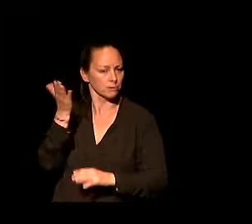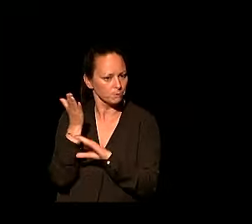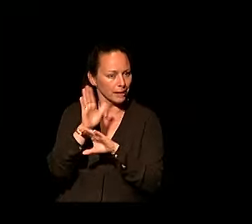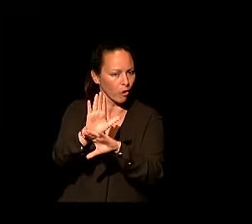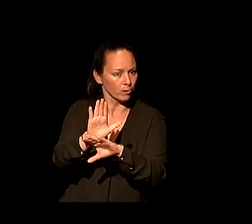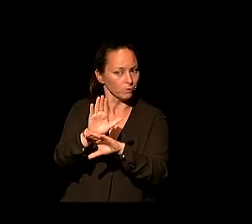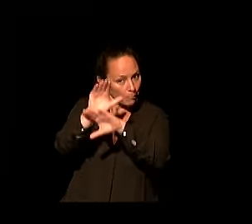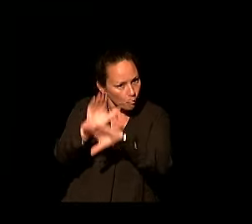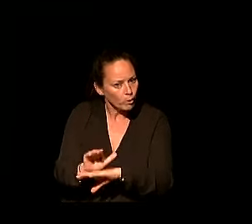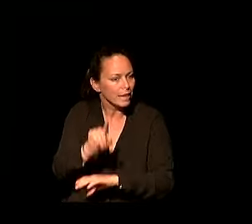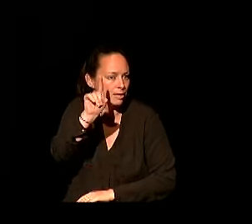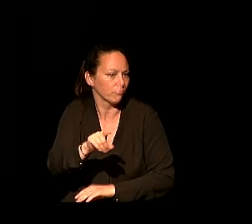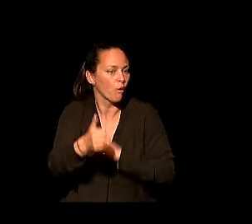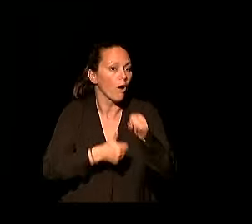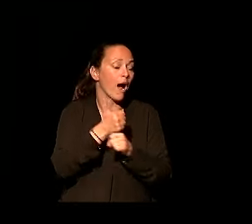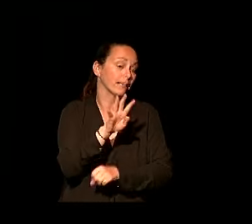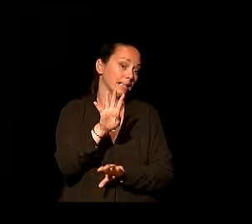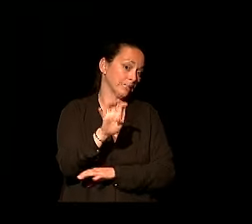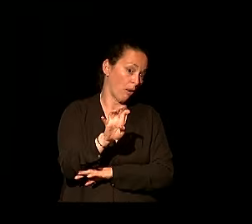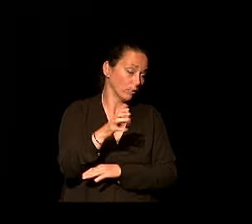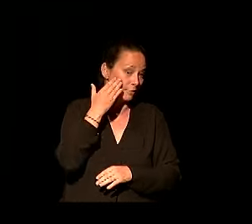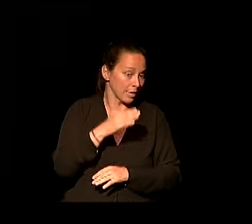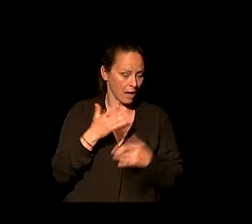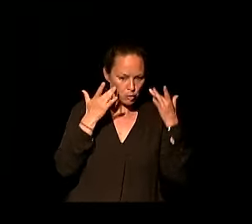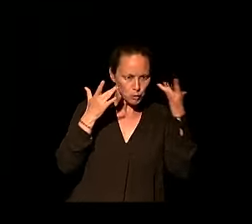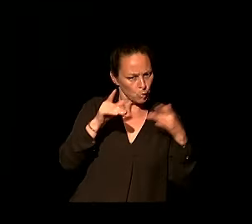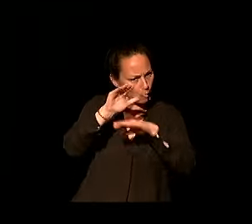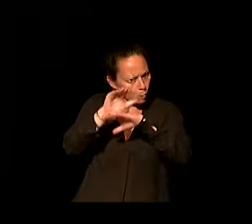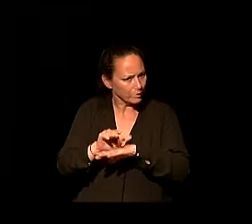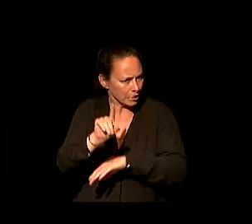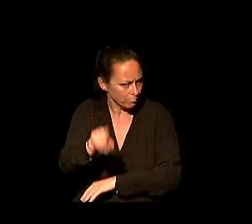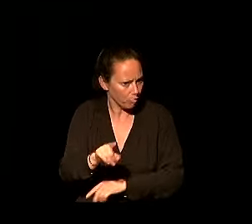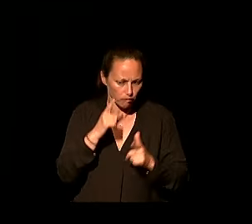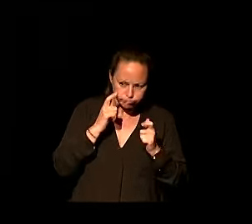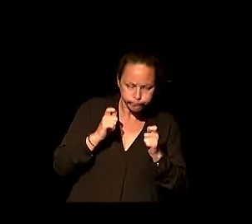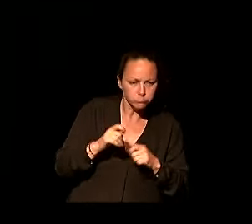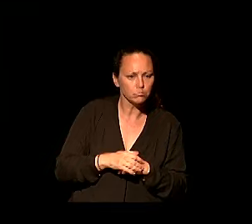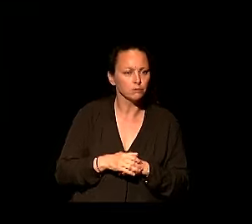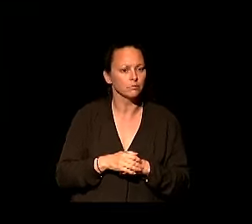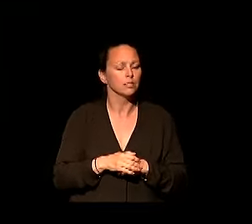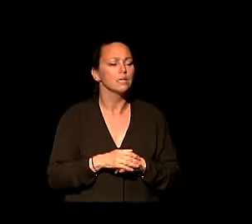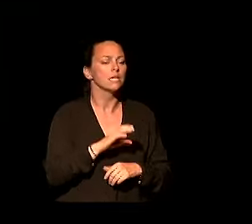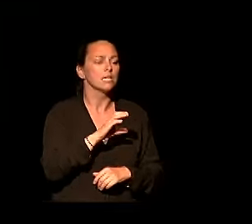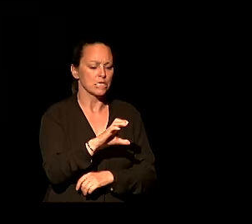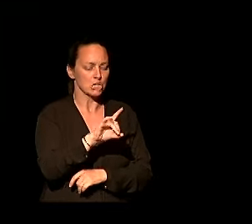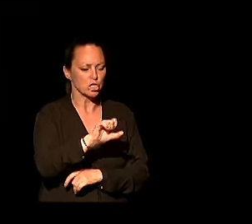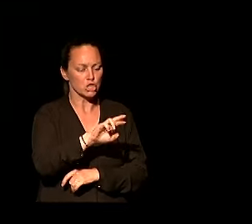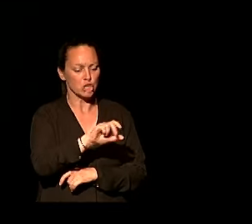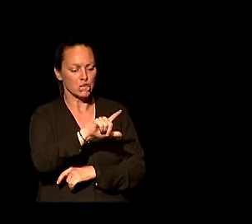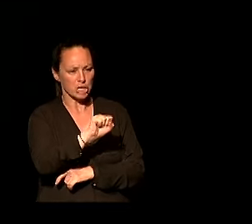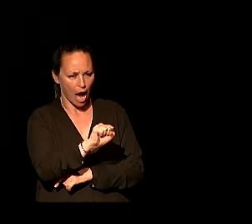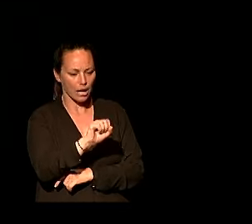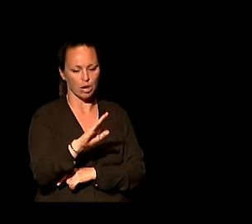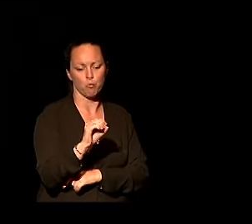est à défendre, hein, puisqu'on est dans les années 40, donc c'est une culture qui va être à défendre, et notamment par exemple par Charles Boyer, l'acteur Charles Boyer, qui va être très